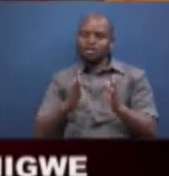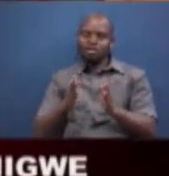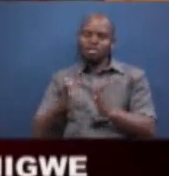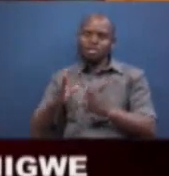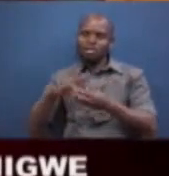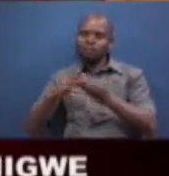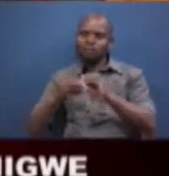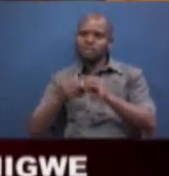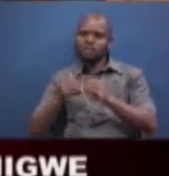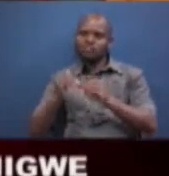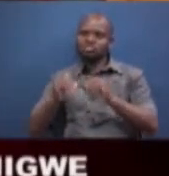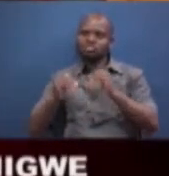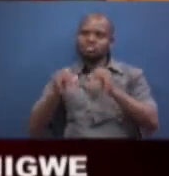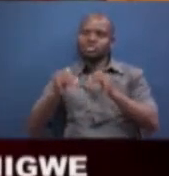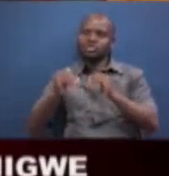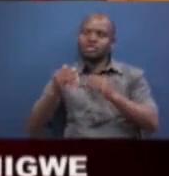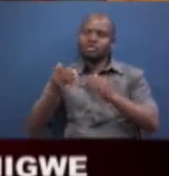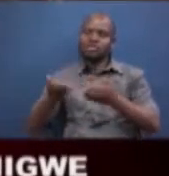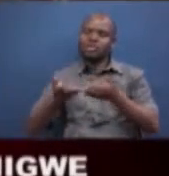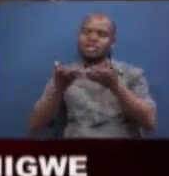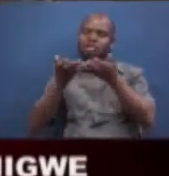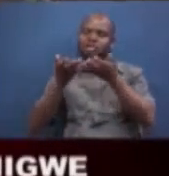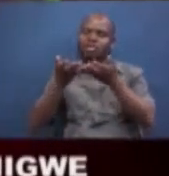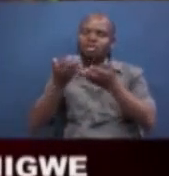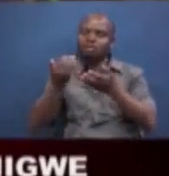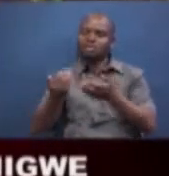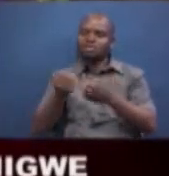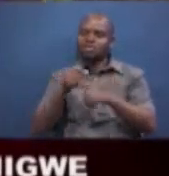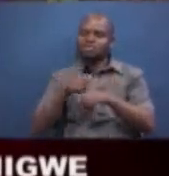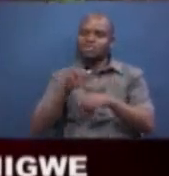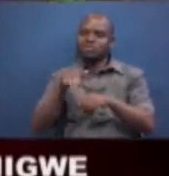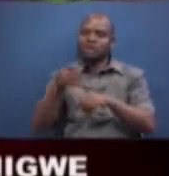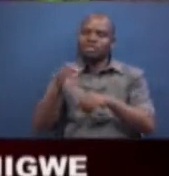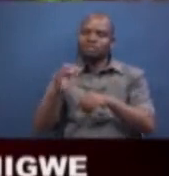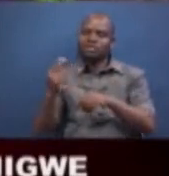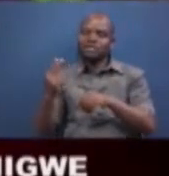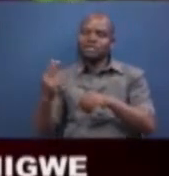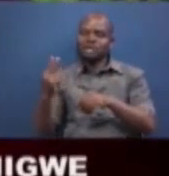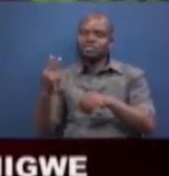wa taifa wa makuzi, malezi na maendeleo ya awali ya mtoto kwa kipindi cha mwaka